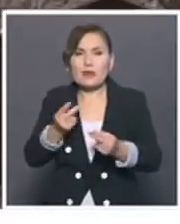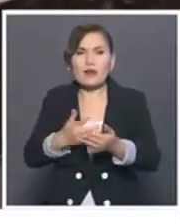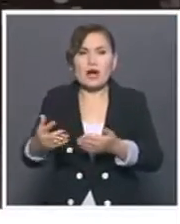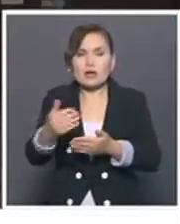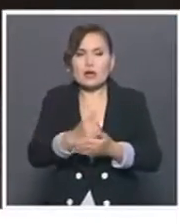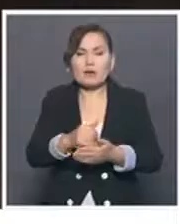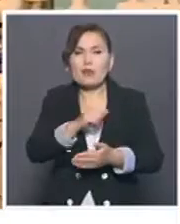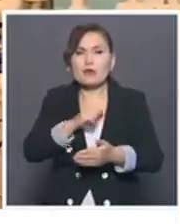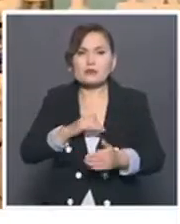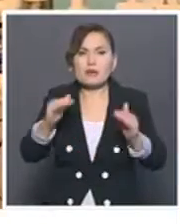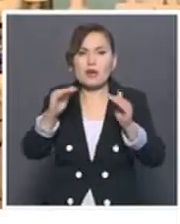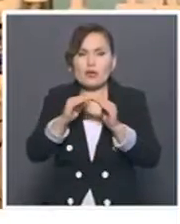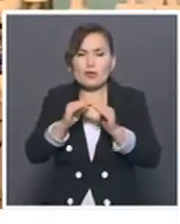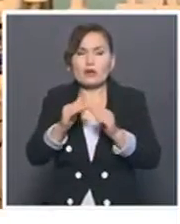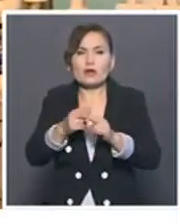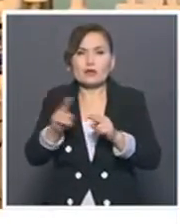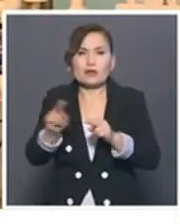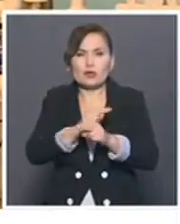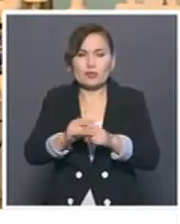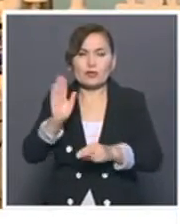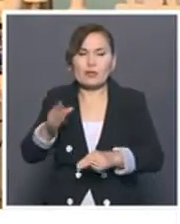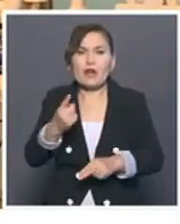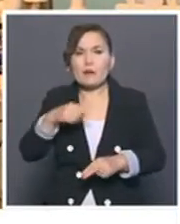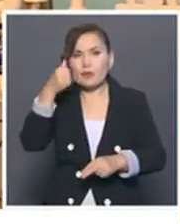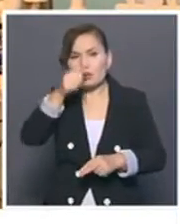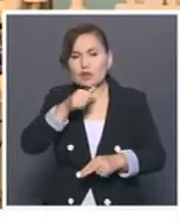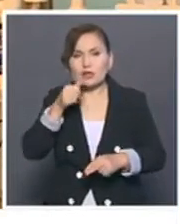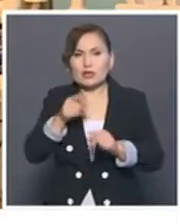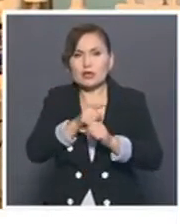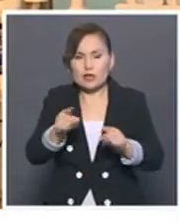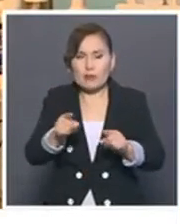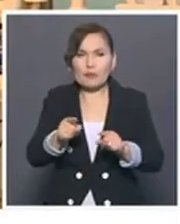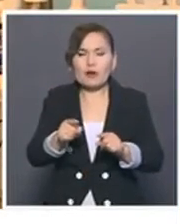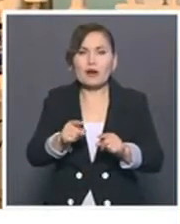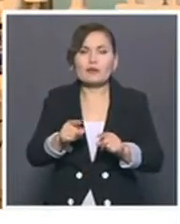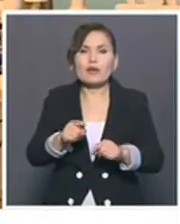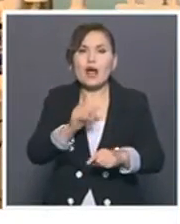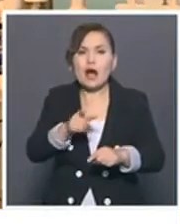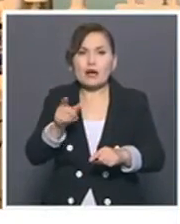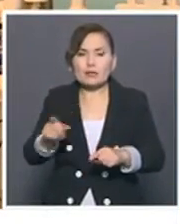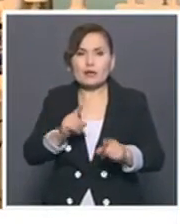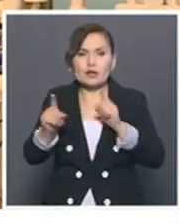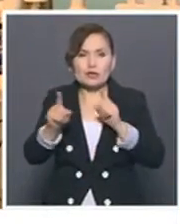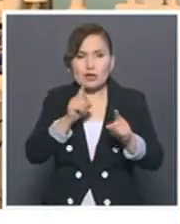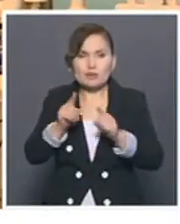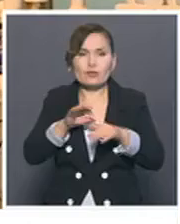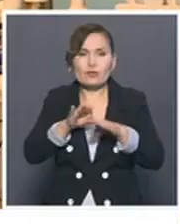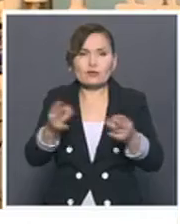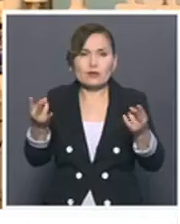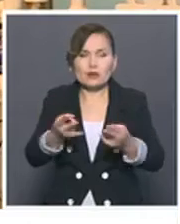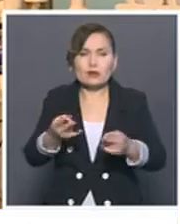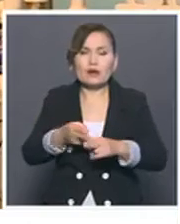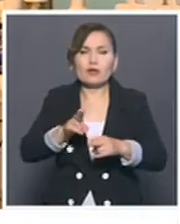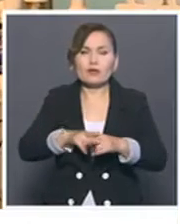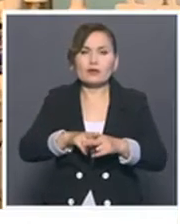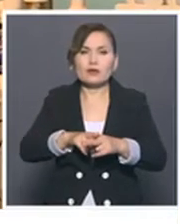қаражаттарын өздері басқарады. Бір жылдың ішінде тұрғындар өзара жаңағы жиналысын өткізу керек міндетті түрде. Ол жиналыста